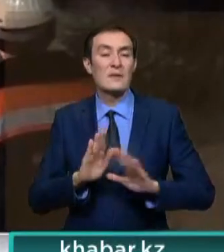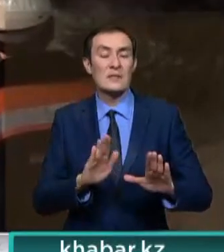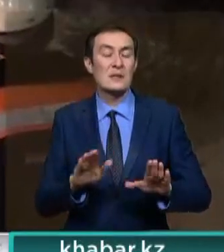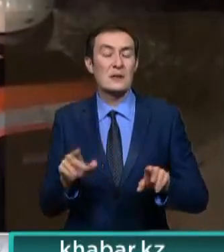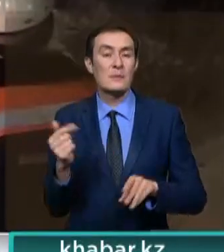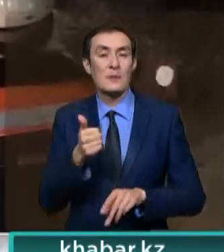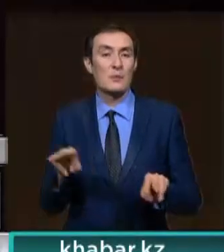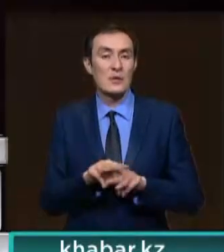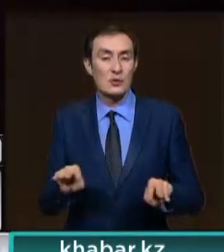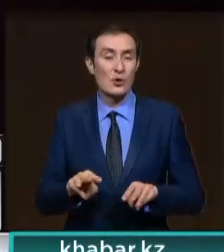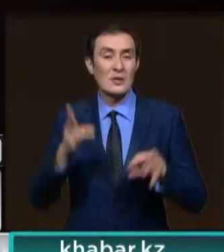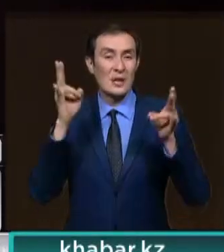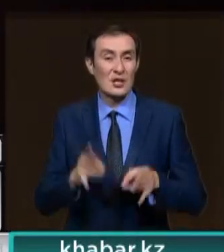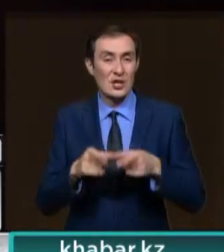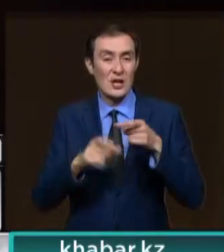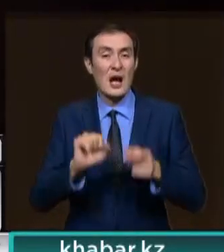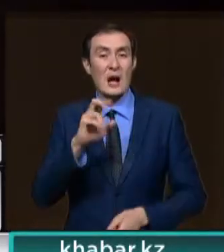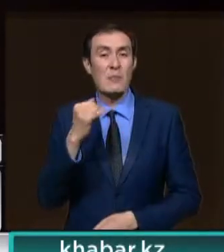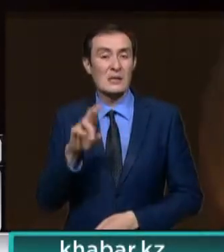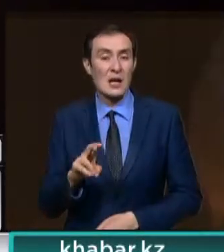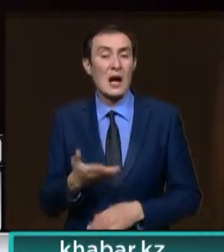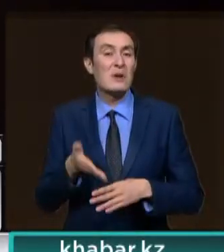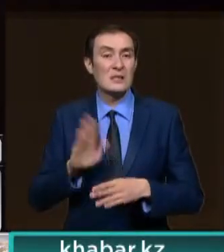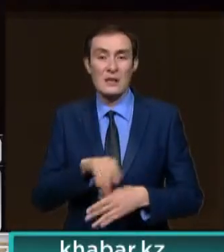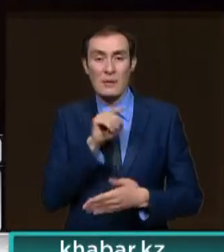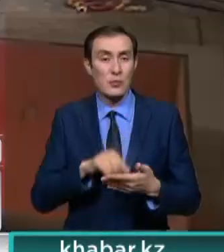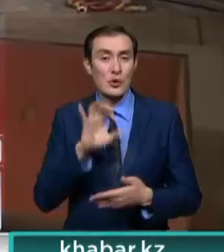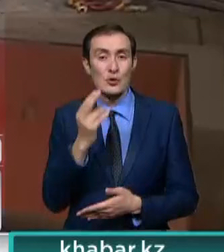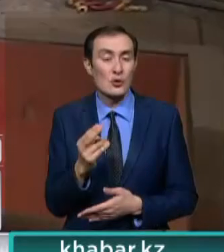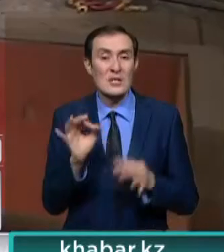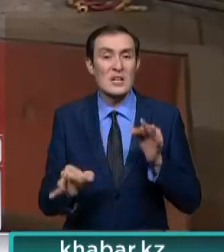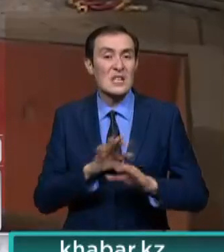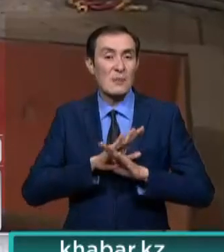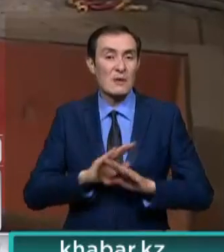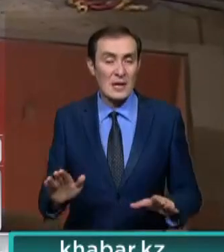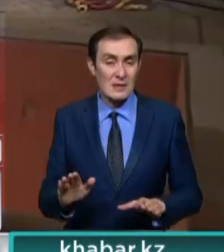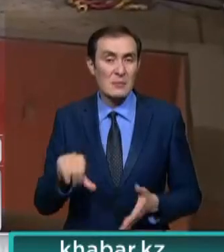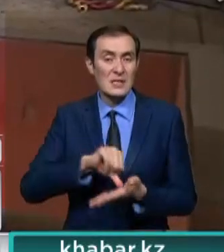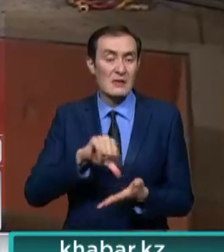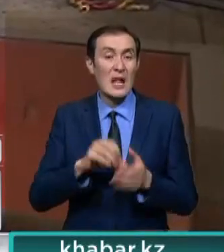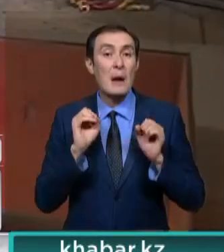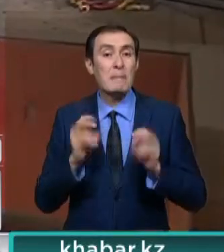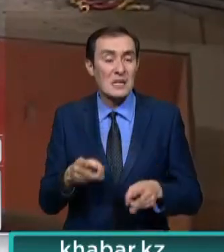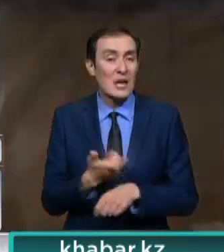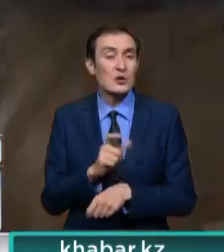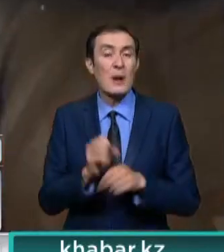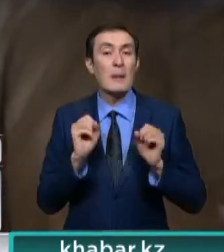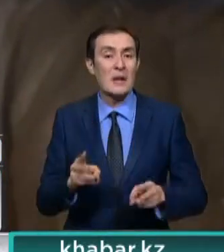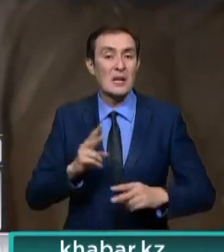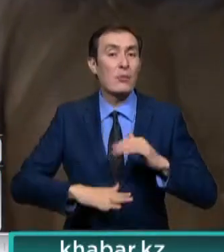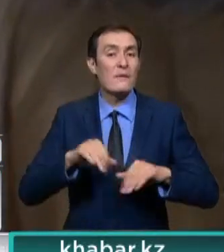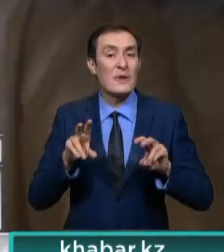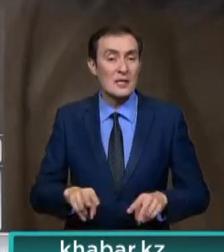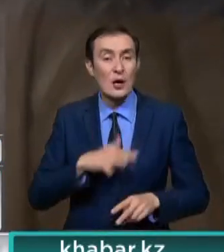Романкулов считает, что трагедия на шахте Абайская только обострила вопрос социальной несправедливости к представителям опасных и особо опасных